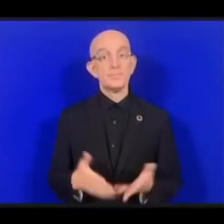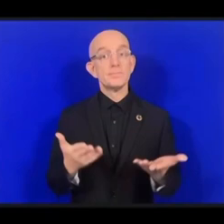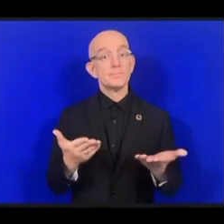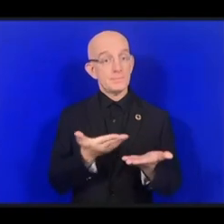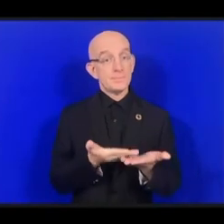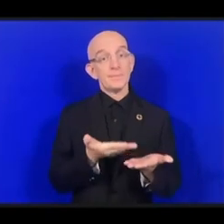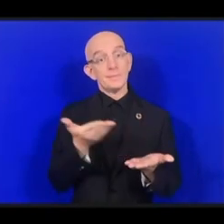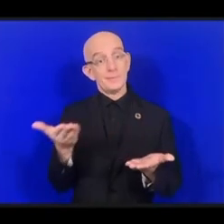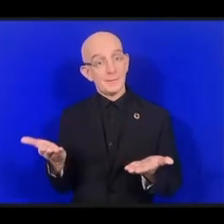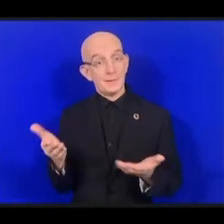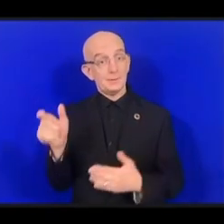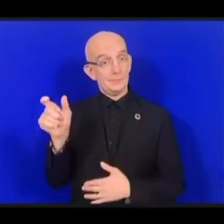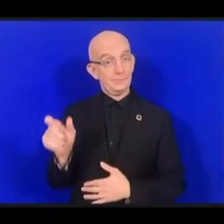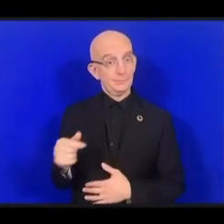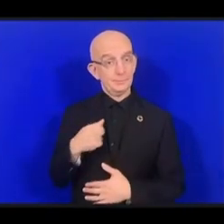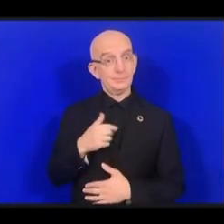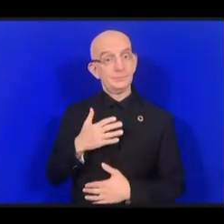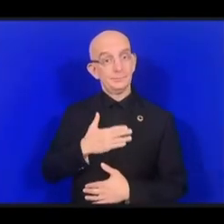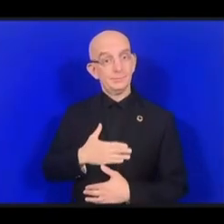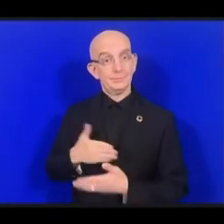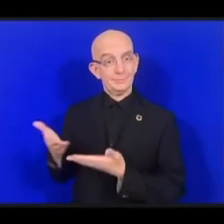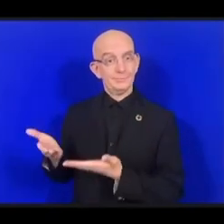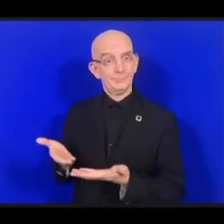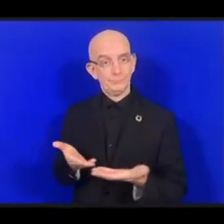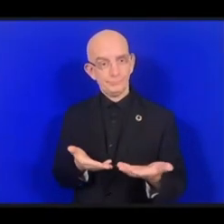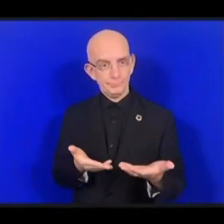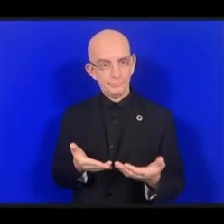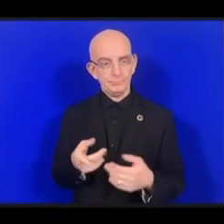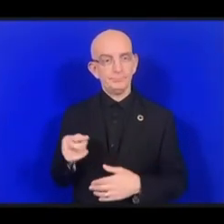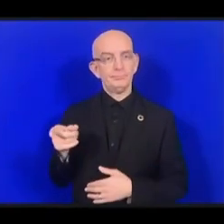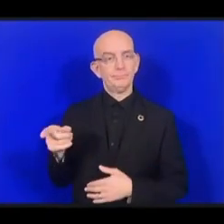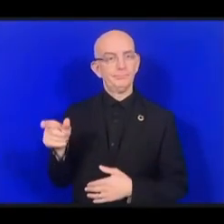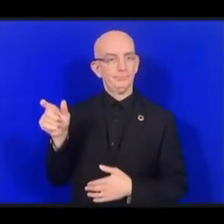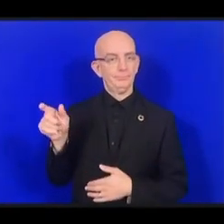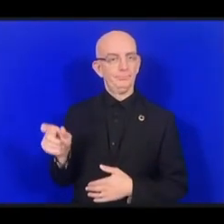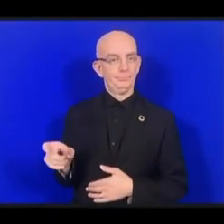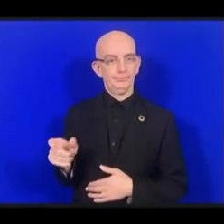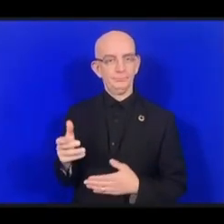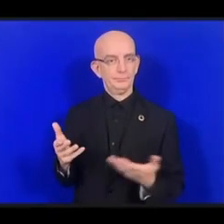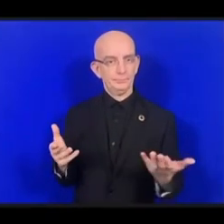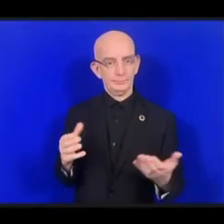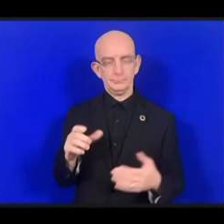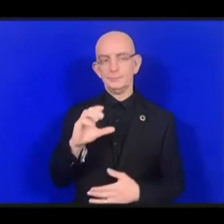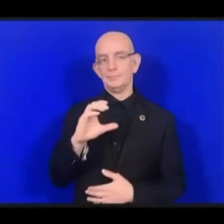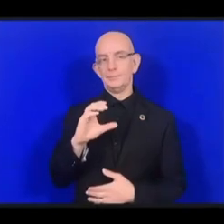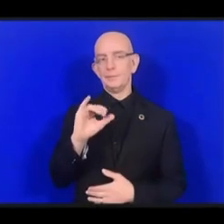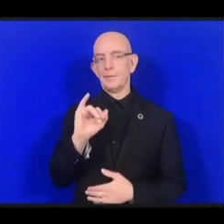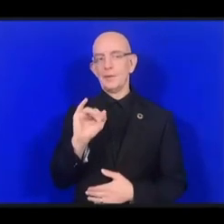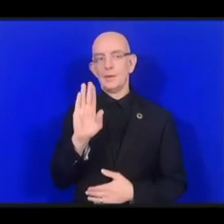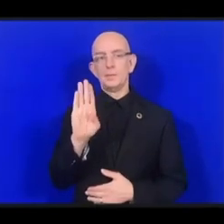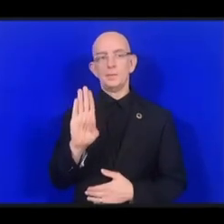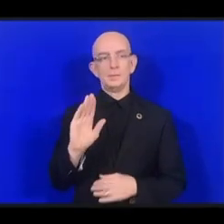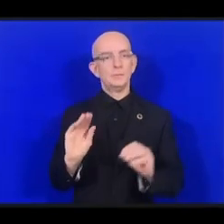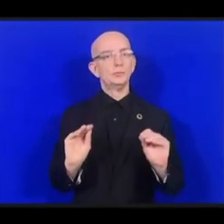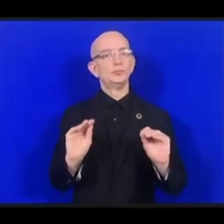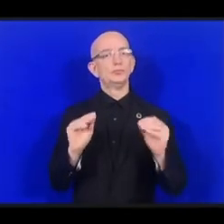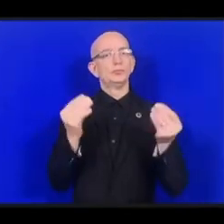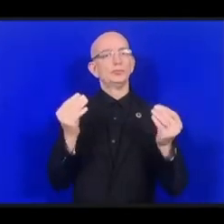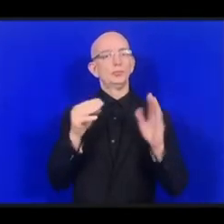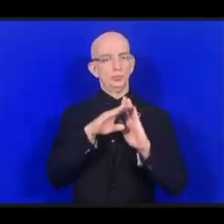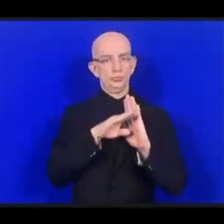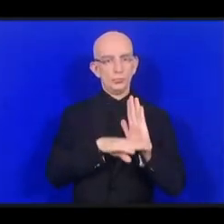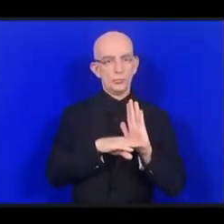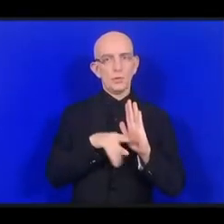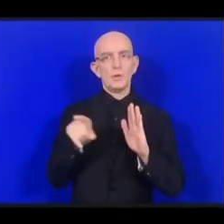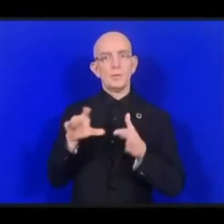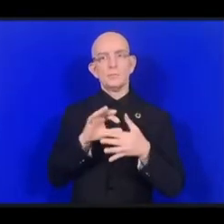にブリト様ブラジルのcglVRのユスフェロ